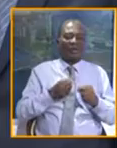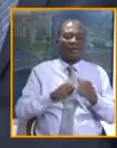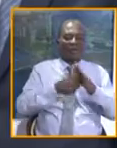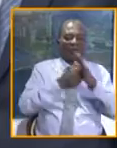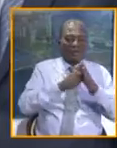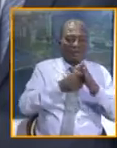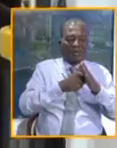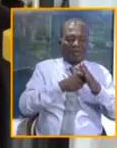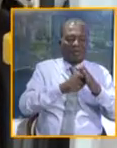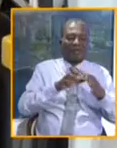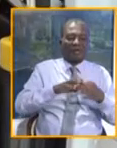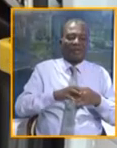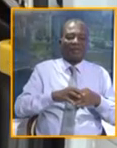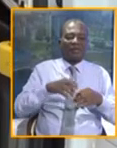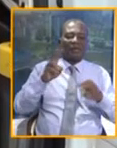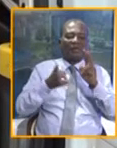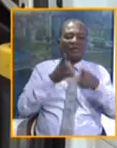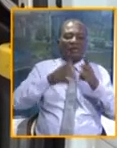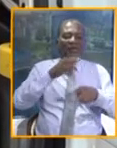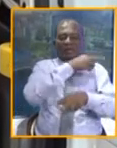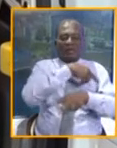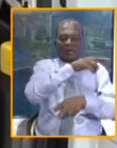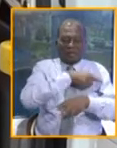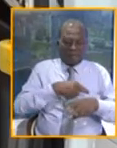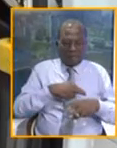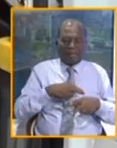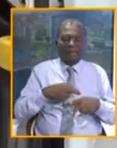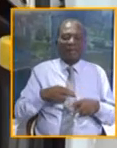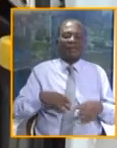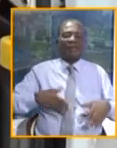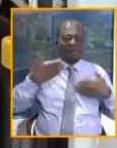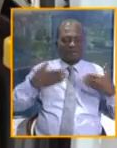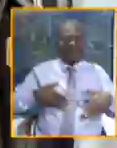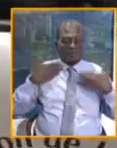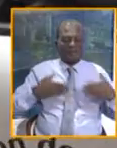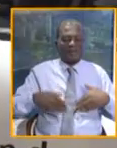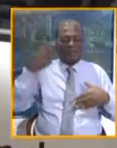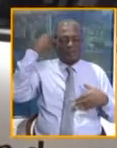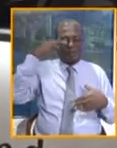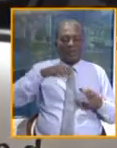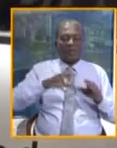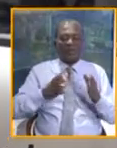Koulibaly, agent au maire de Korogo, s'est réjoui des efforts consentis par la Fondation Petrossi pour